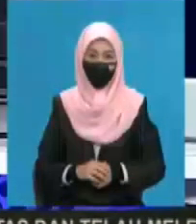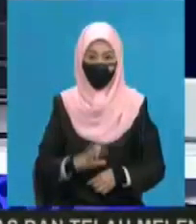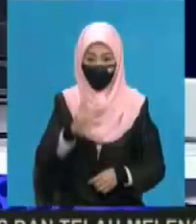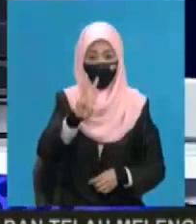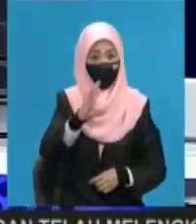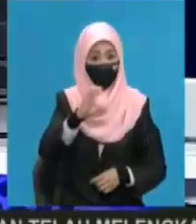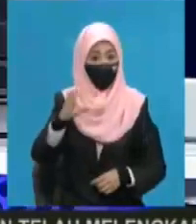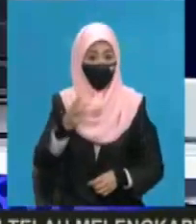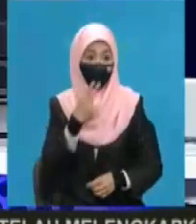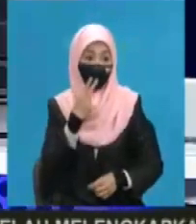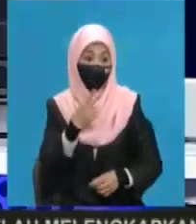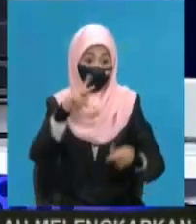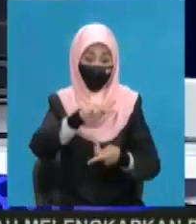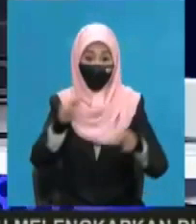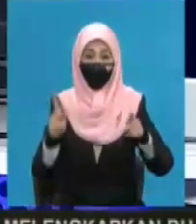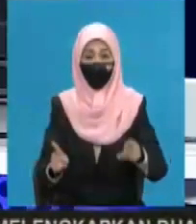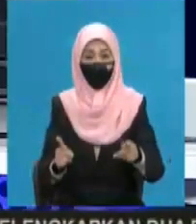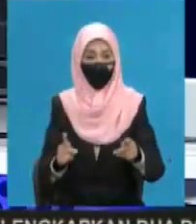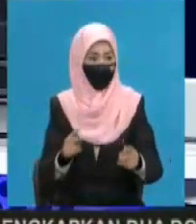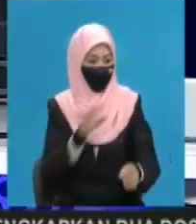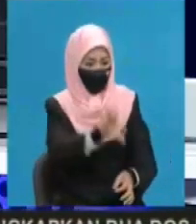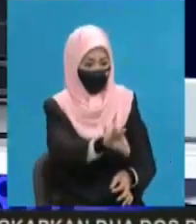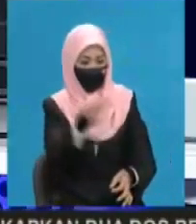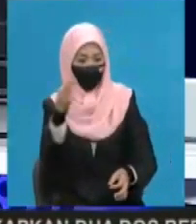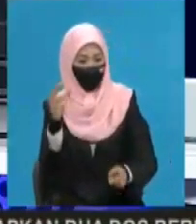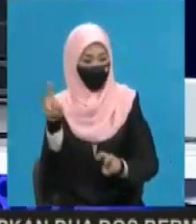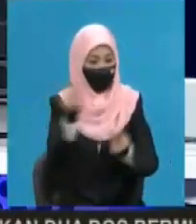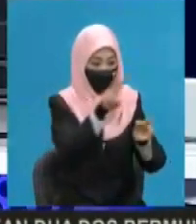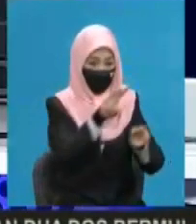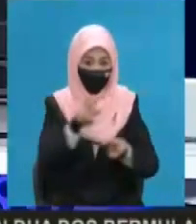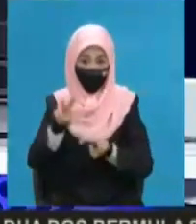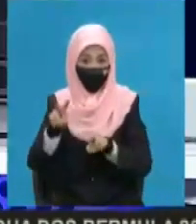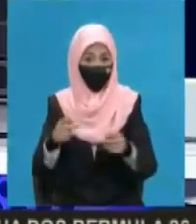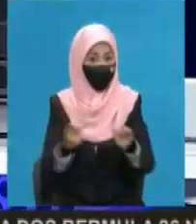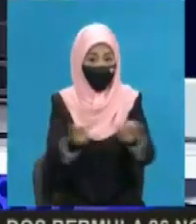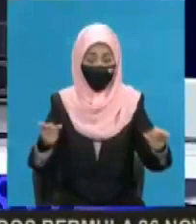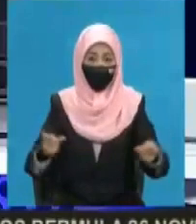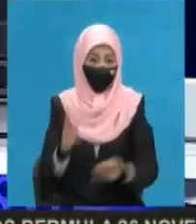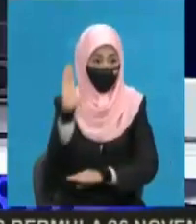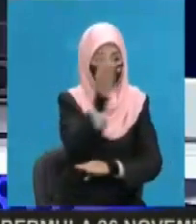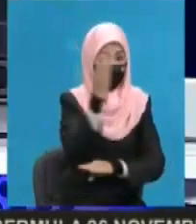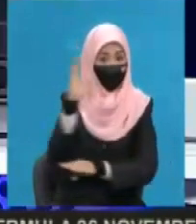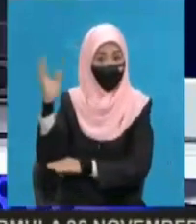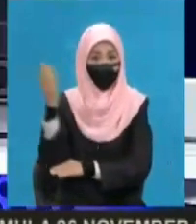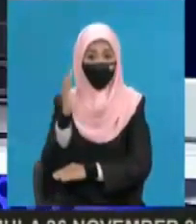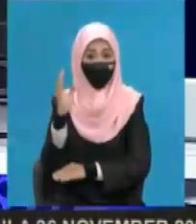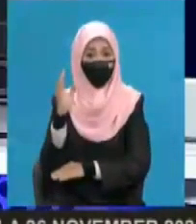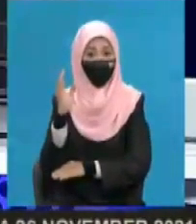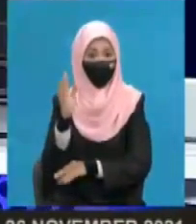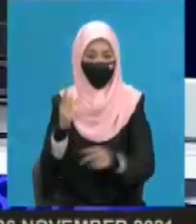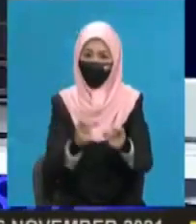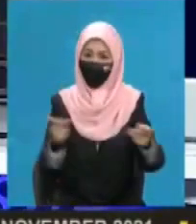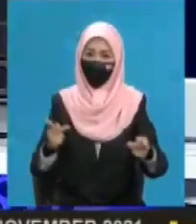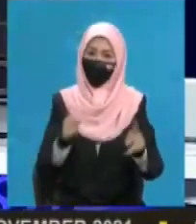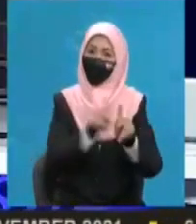2600k dan rokok pelbagai jenama ditemui Smash rodaan yang dijalankan di kawasan hutan Tanjung Wow kampung